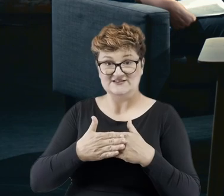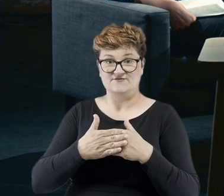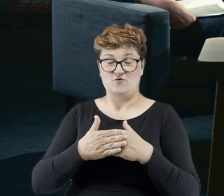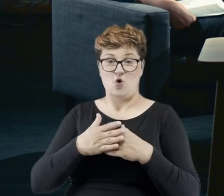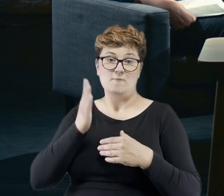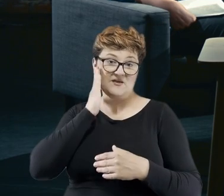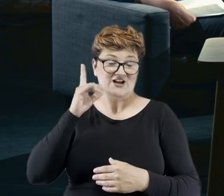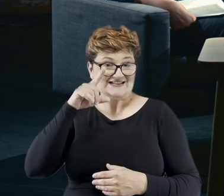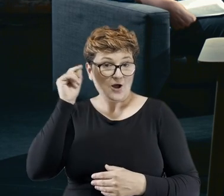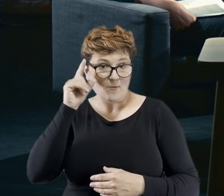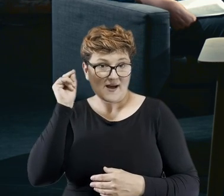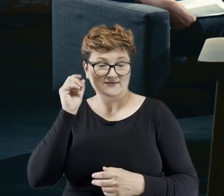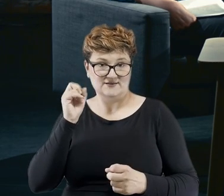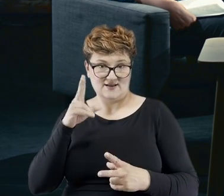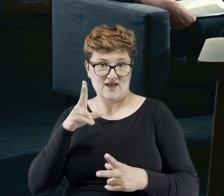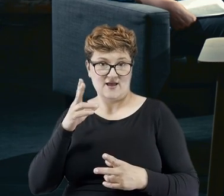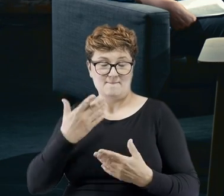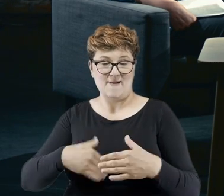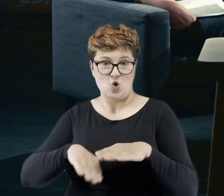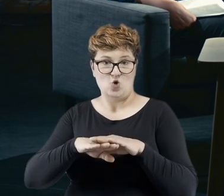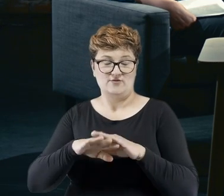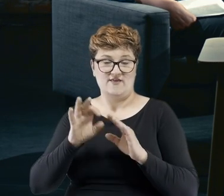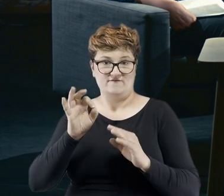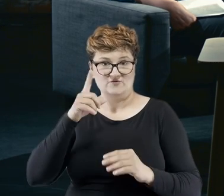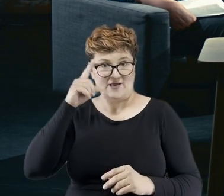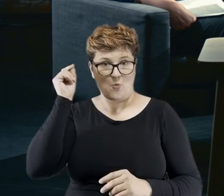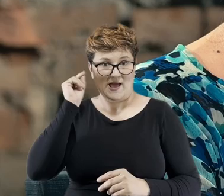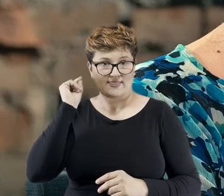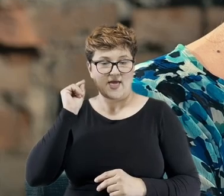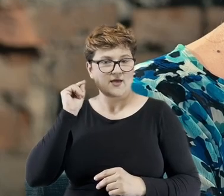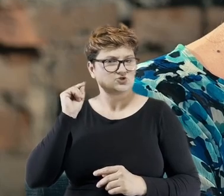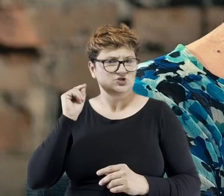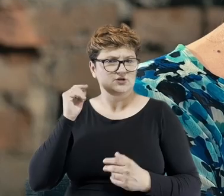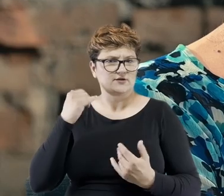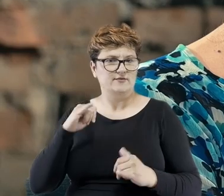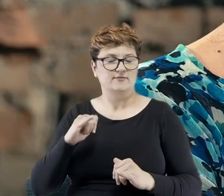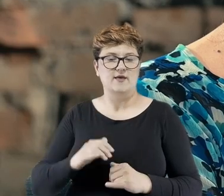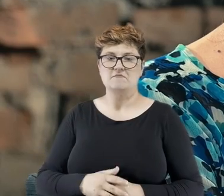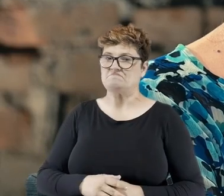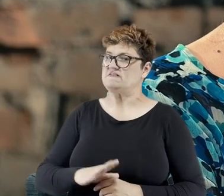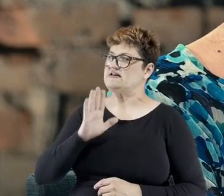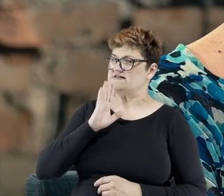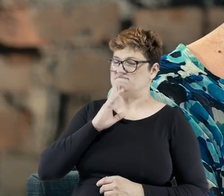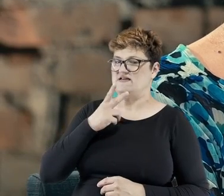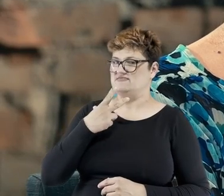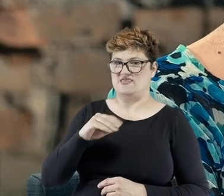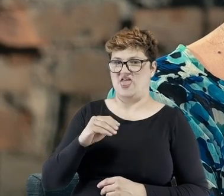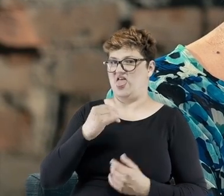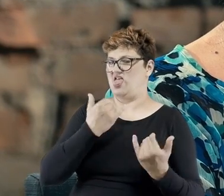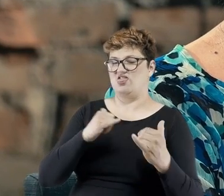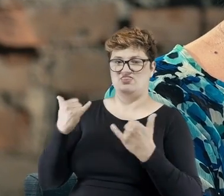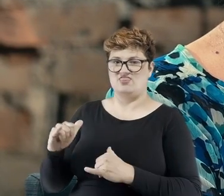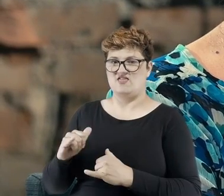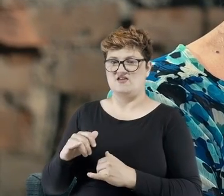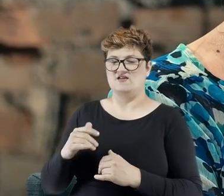mieszkało też w Zakopanem, bo majątek zakopiański. Tylko, chyba nie, chyba to